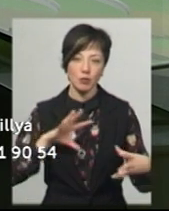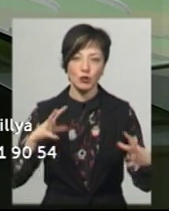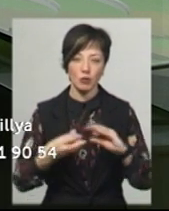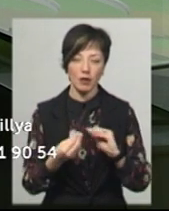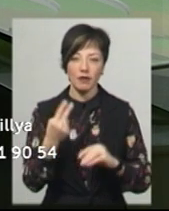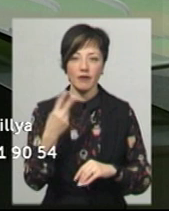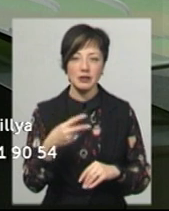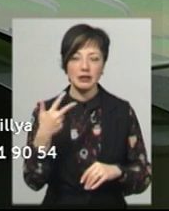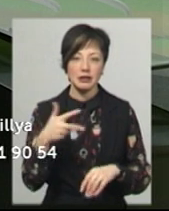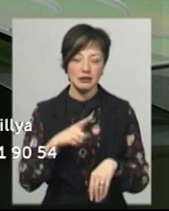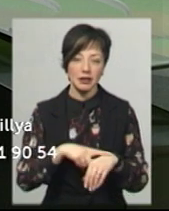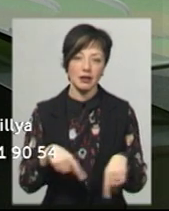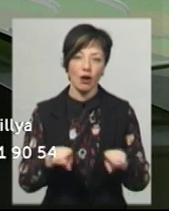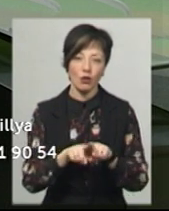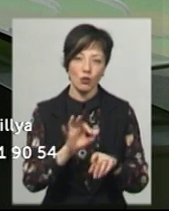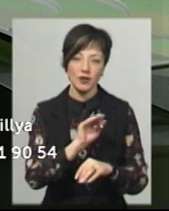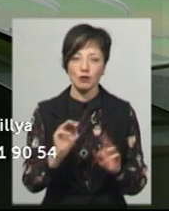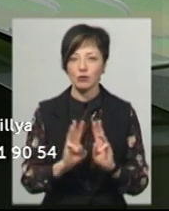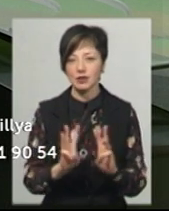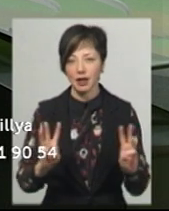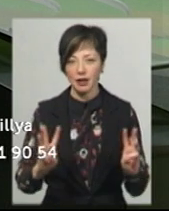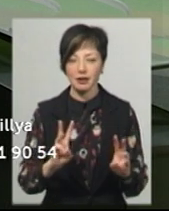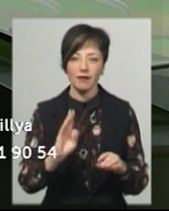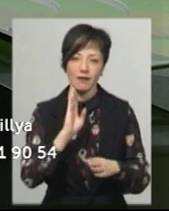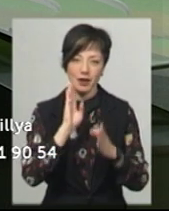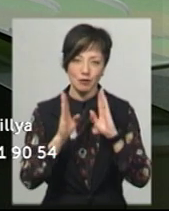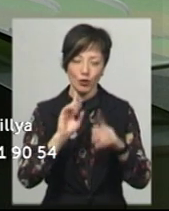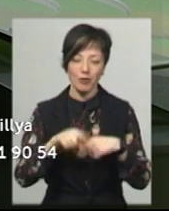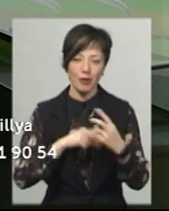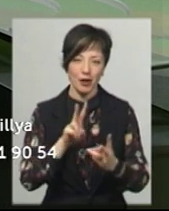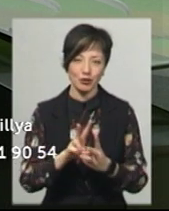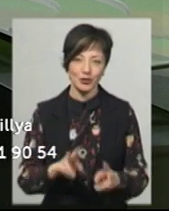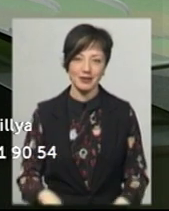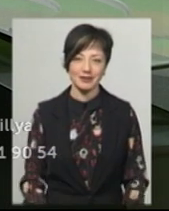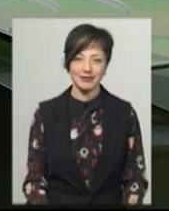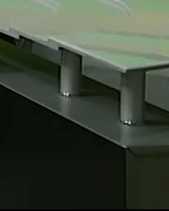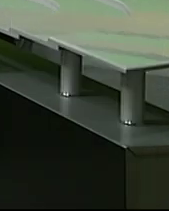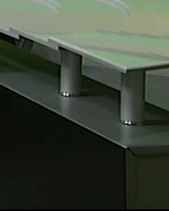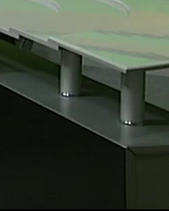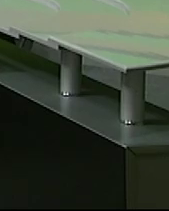випуску новин о 20:30, а також на нашому офіційному сайті та на сторінці у Facebook. Побачимось.